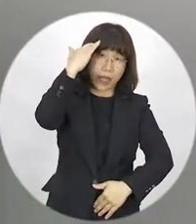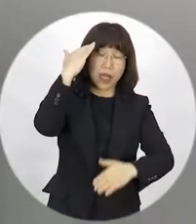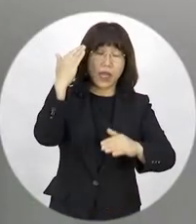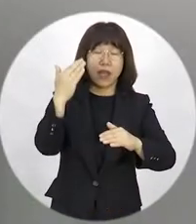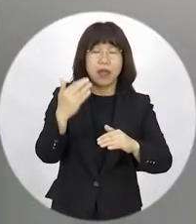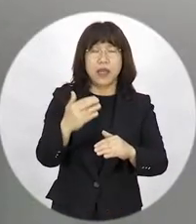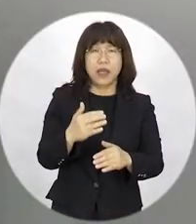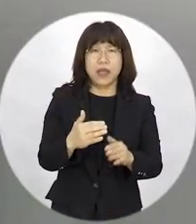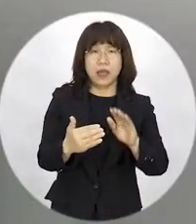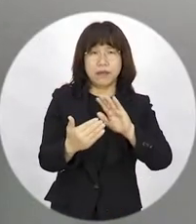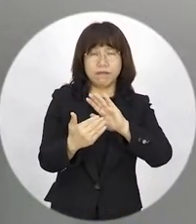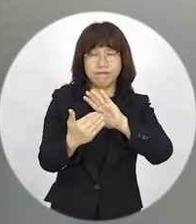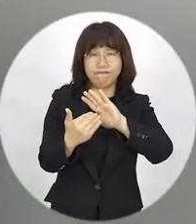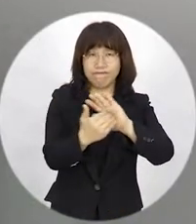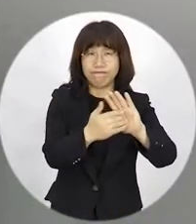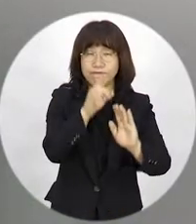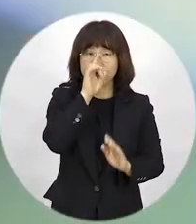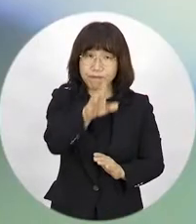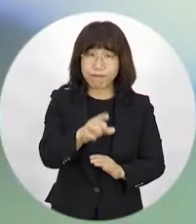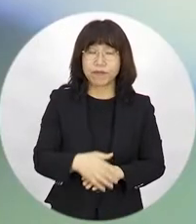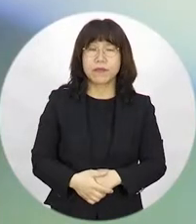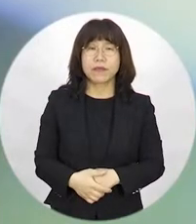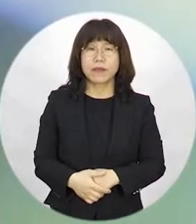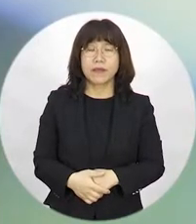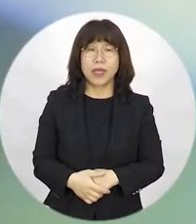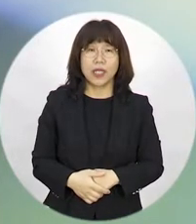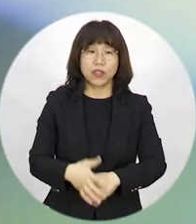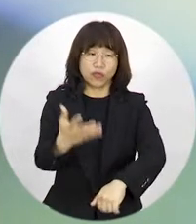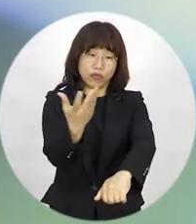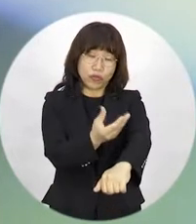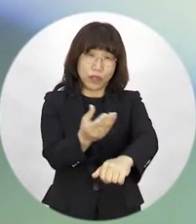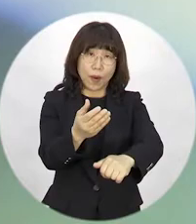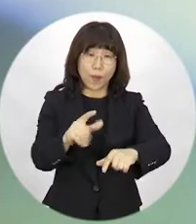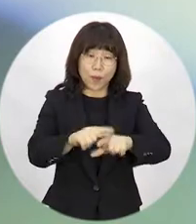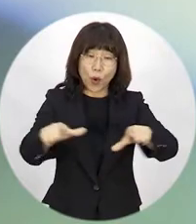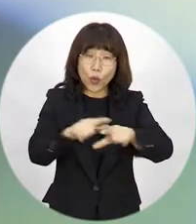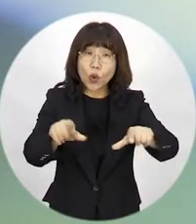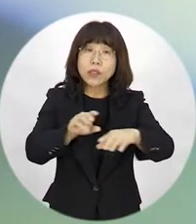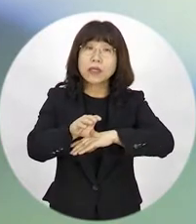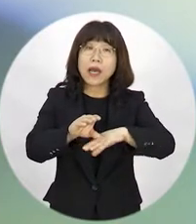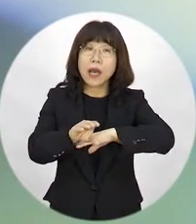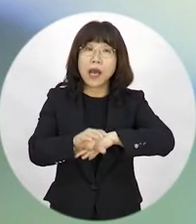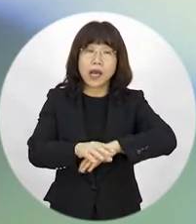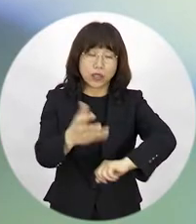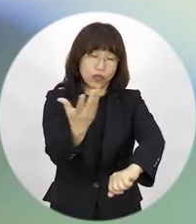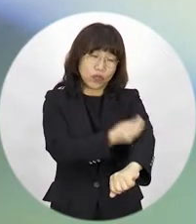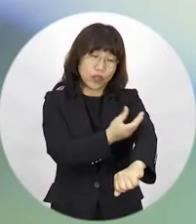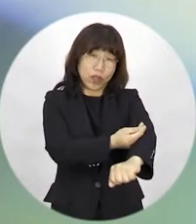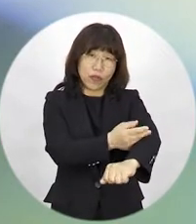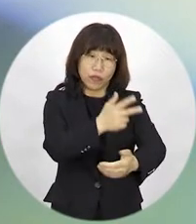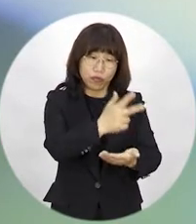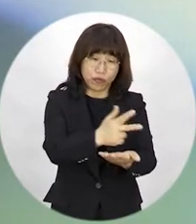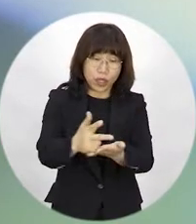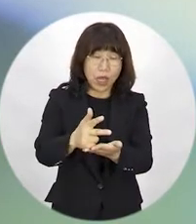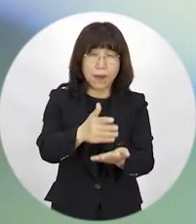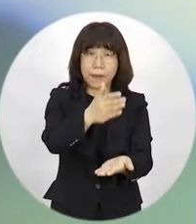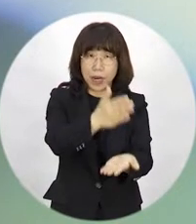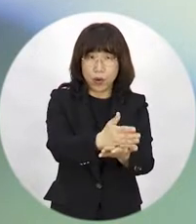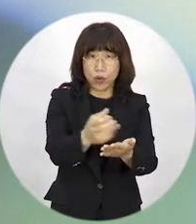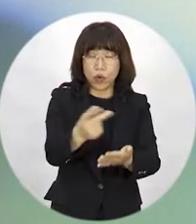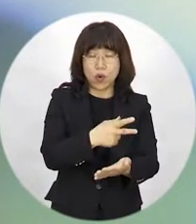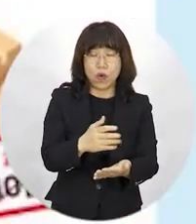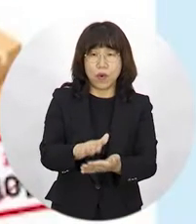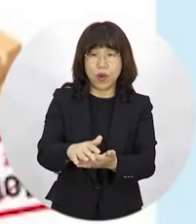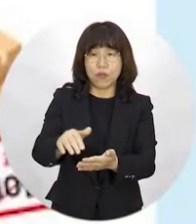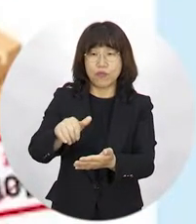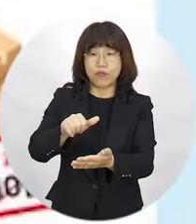됐습니다 단속 대상은 일반 차량이 충정 구역에 추 차 있거나 충정 구역 내에 또는 주변의 물건을